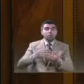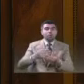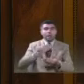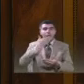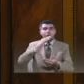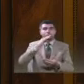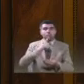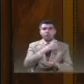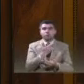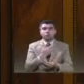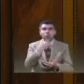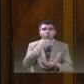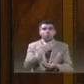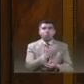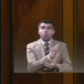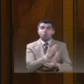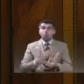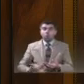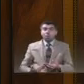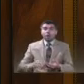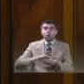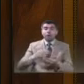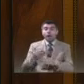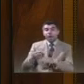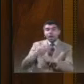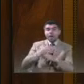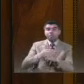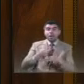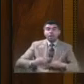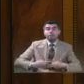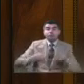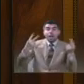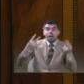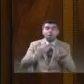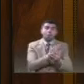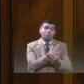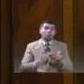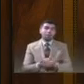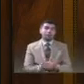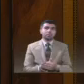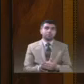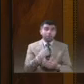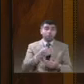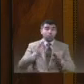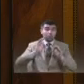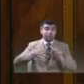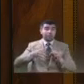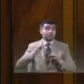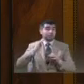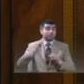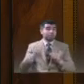الأهداف المسطرة في التصريح الحكومي، كما استطاعت عن المحافظة